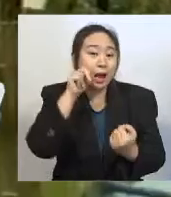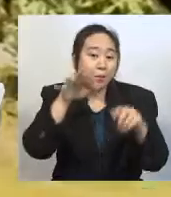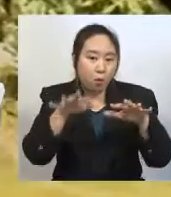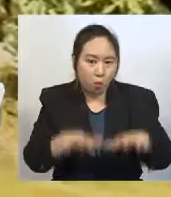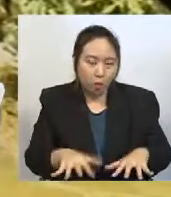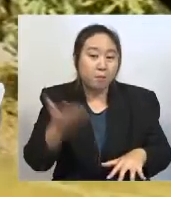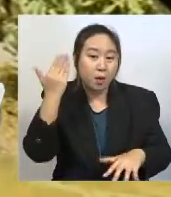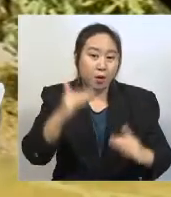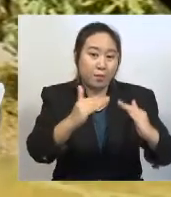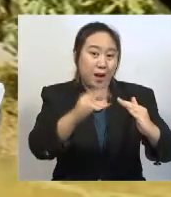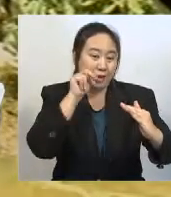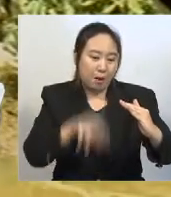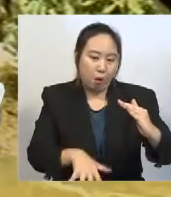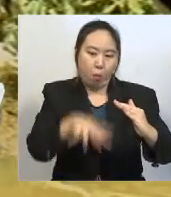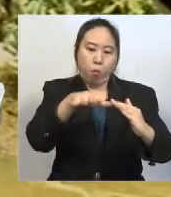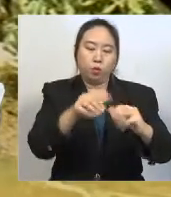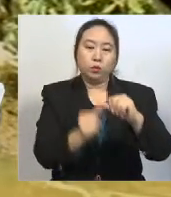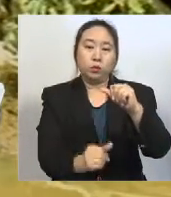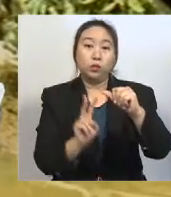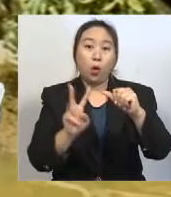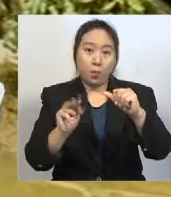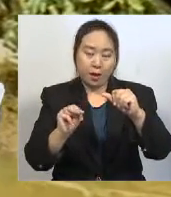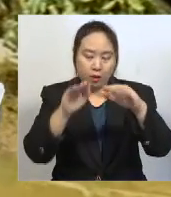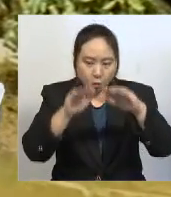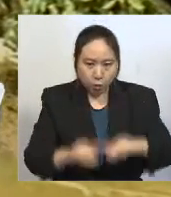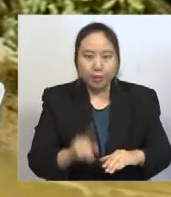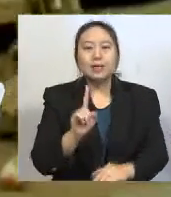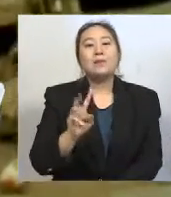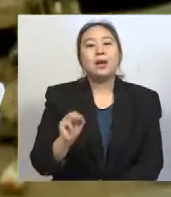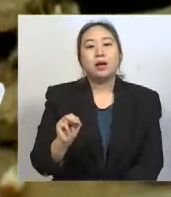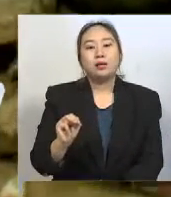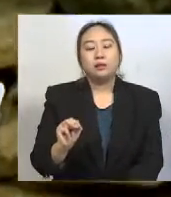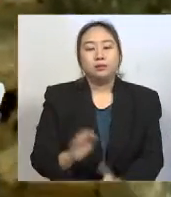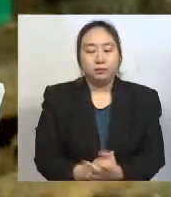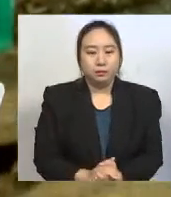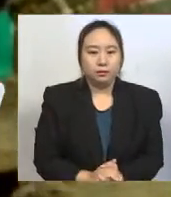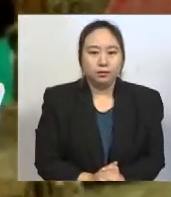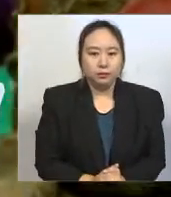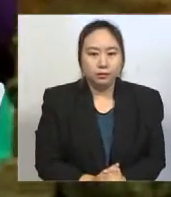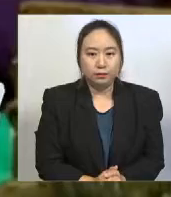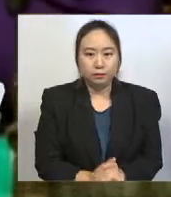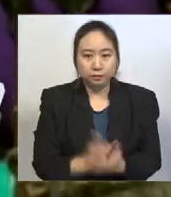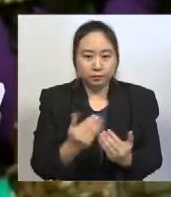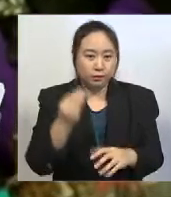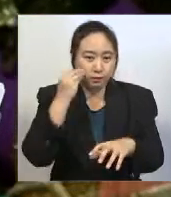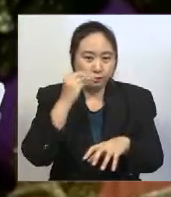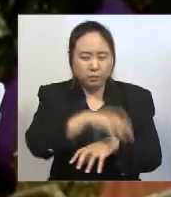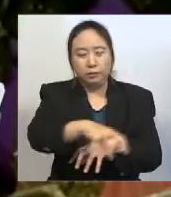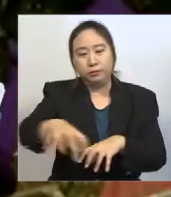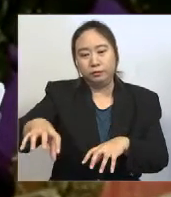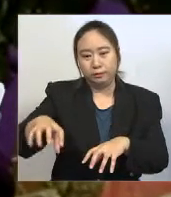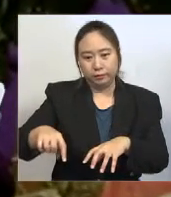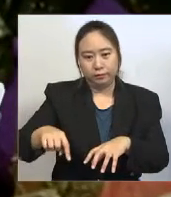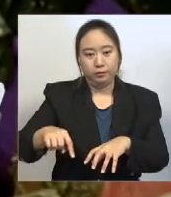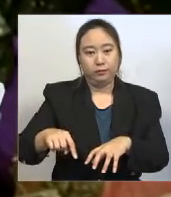างหลังนี่2เมตรกว่านะครับลดลงเหลือประมาณเมตรกว่าๆนะครับก็ถือว่าบ้านที่อยู่โนนเนี่ยนะครับอยู่